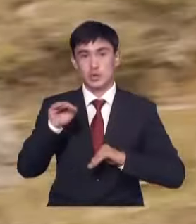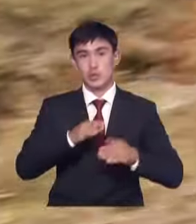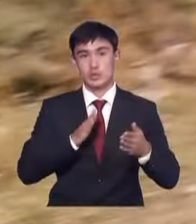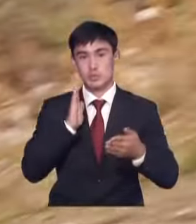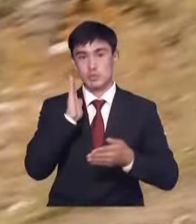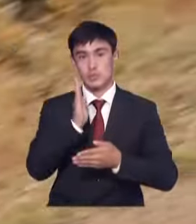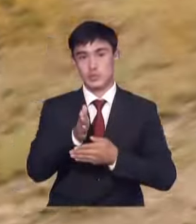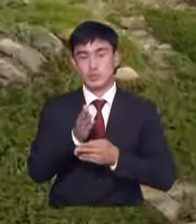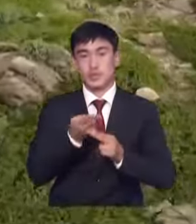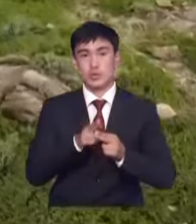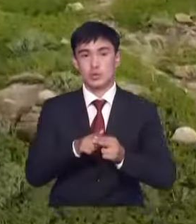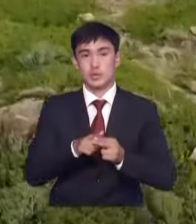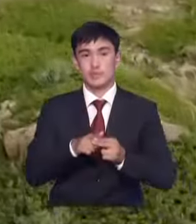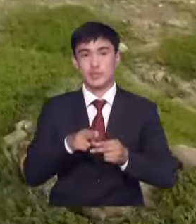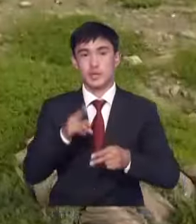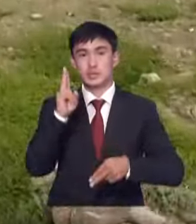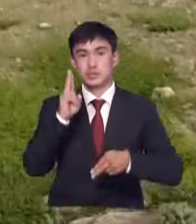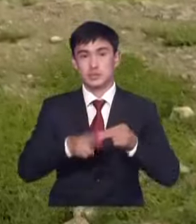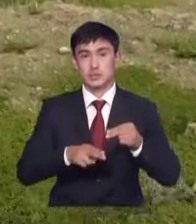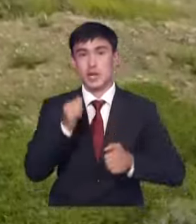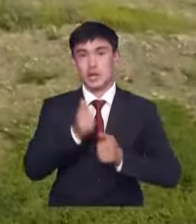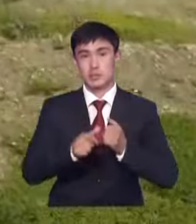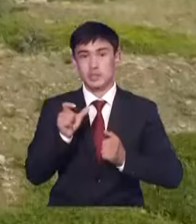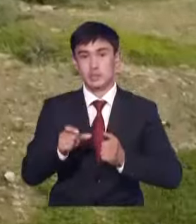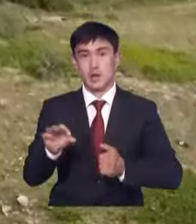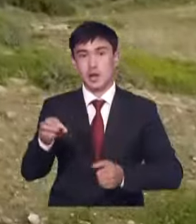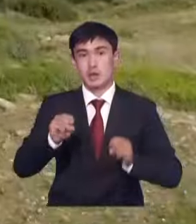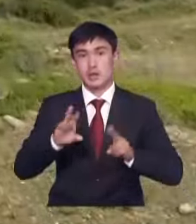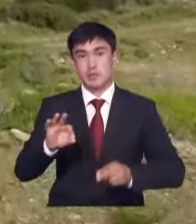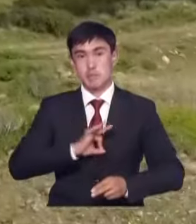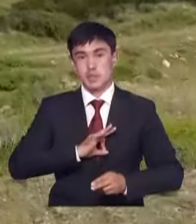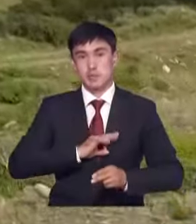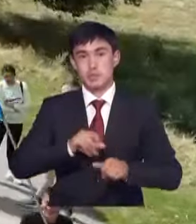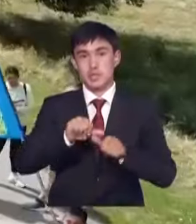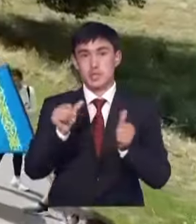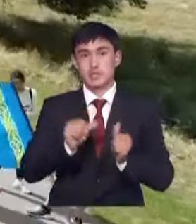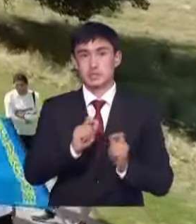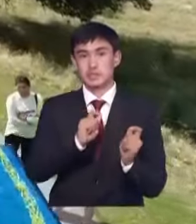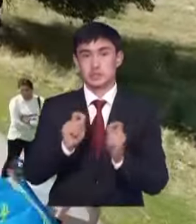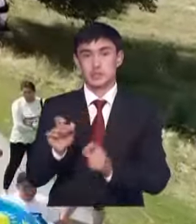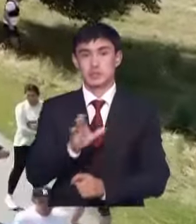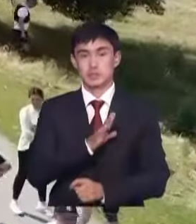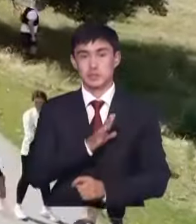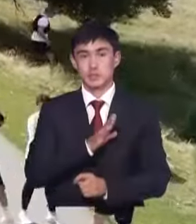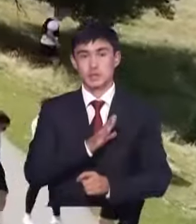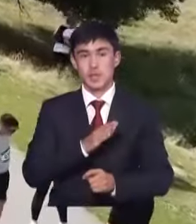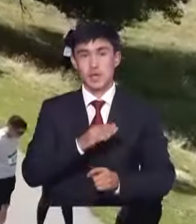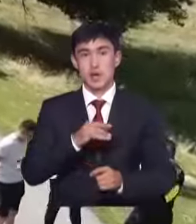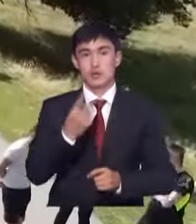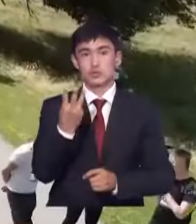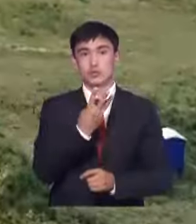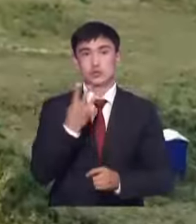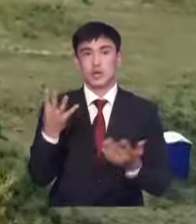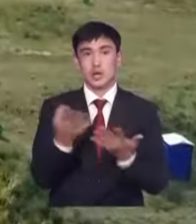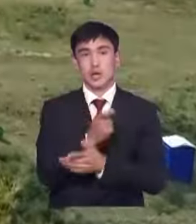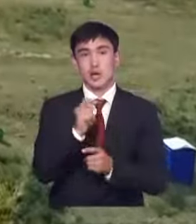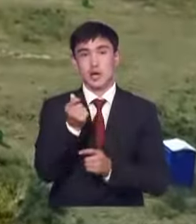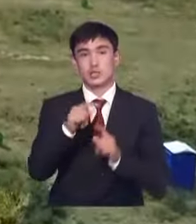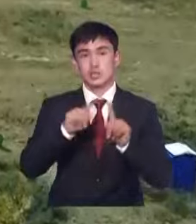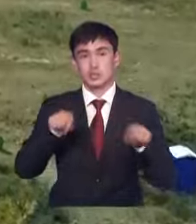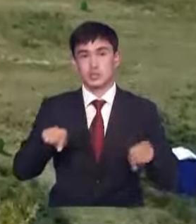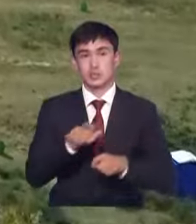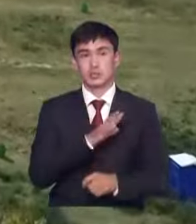алды. Соңында межені бағындырған әрбір адамға арнайы медаль мен естелік сыйлықтар табысталды. Алдыңғы үштік қаржылай сыйлыққа